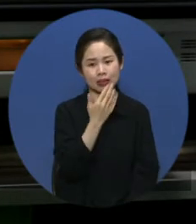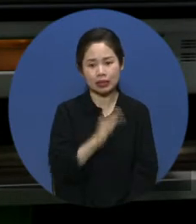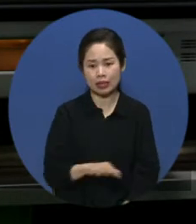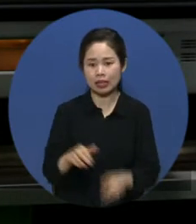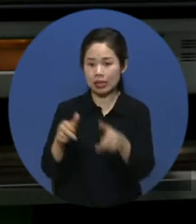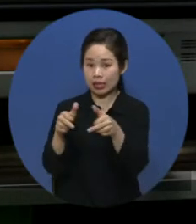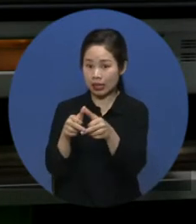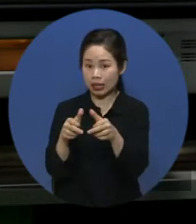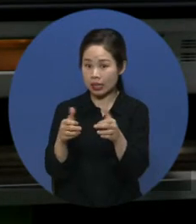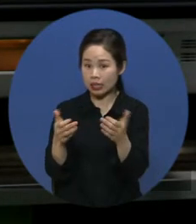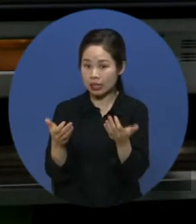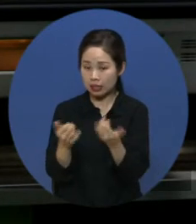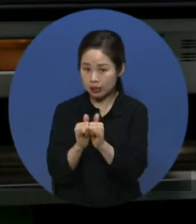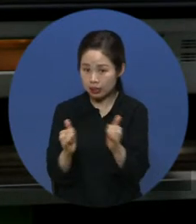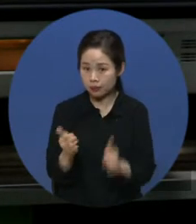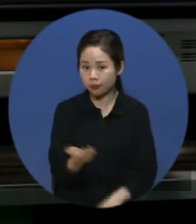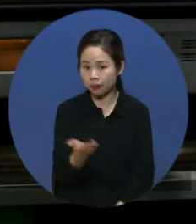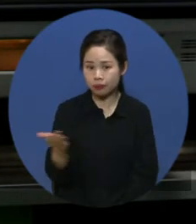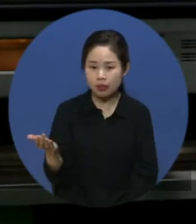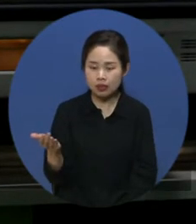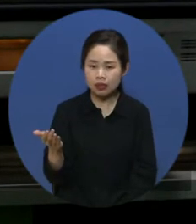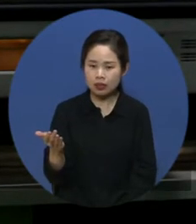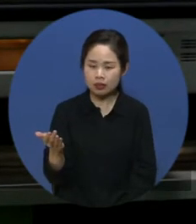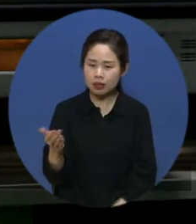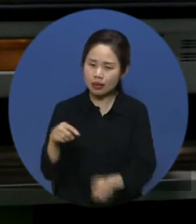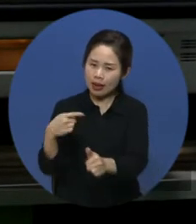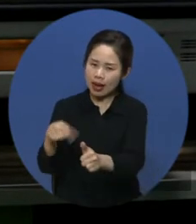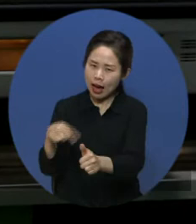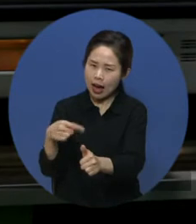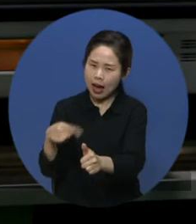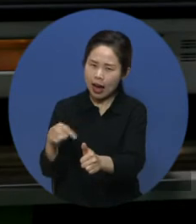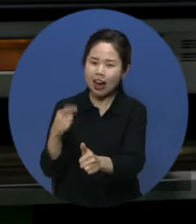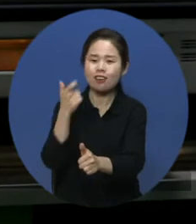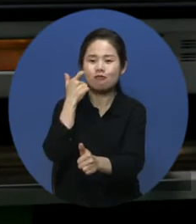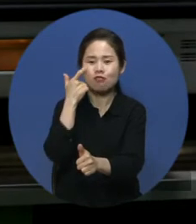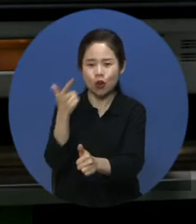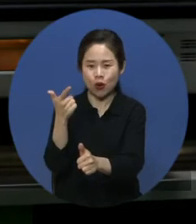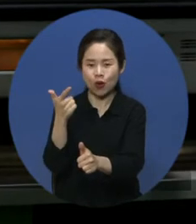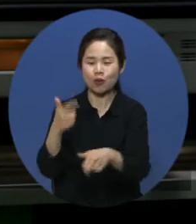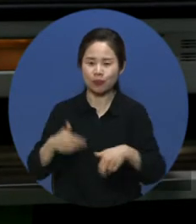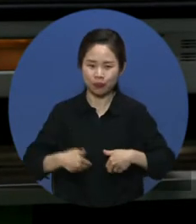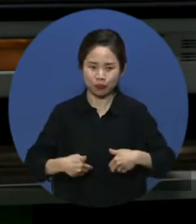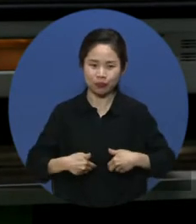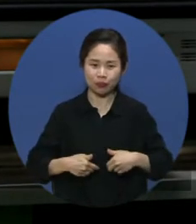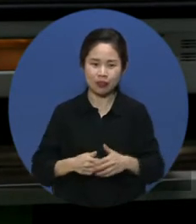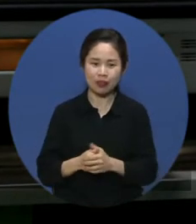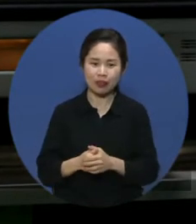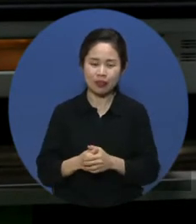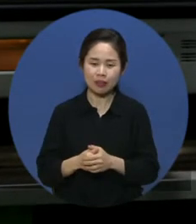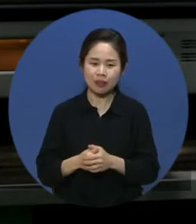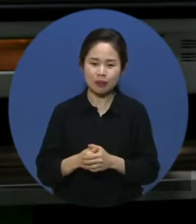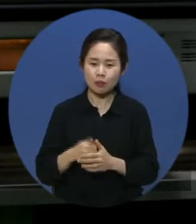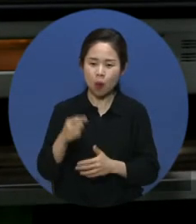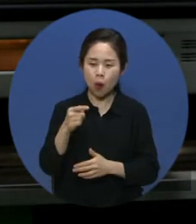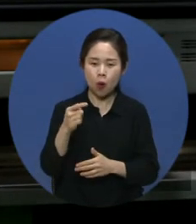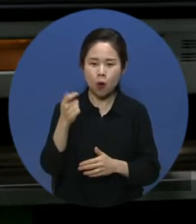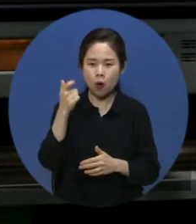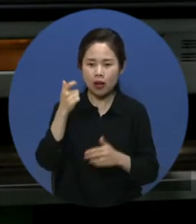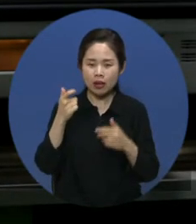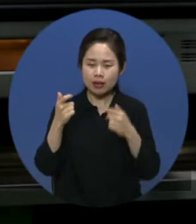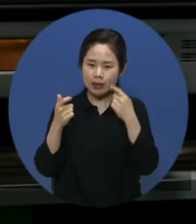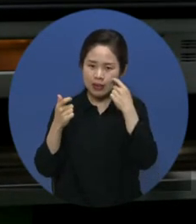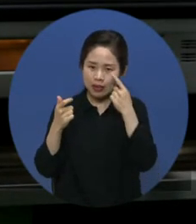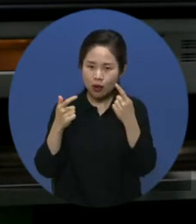같은 경우에는 대략 한 6개월 정도가 소요됐던 것 같습니다. 그 기간 동안 만들고 망치고